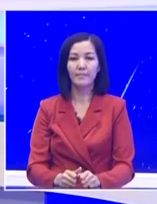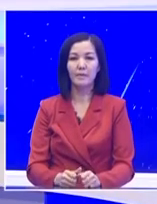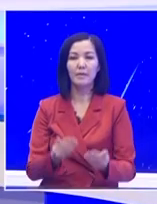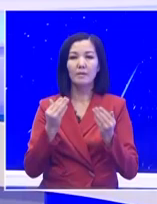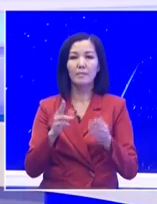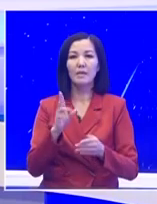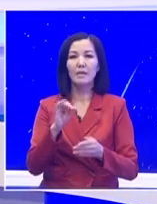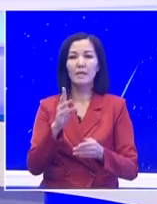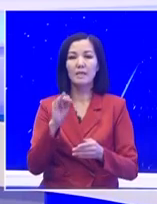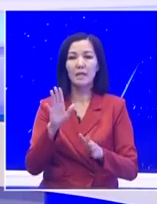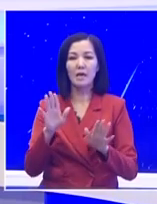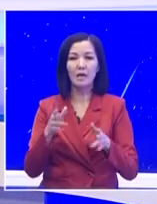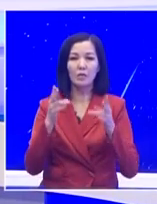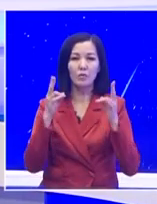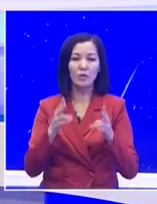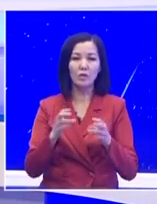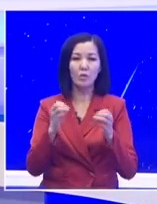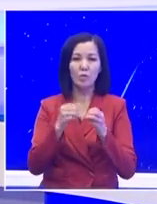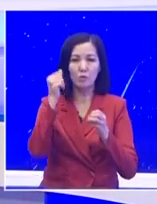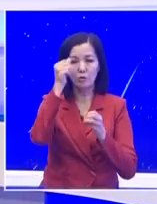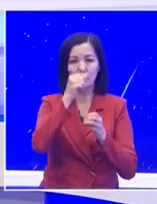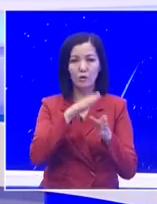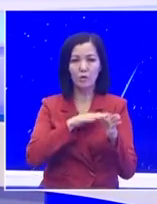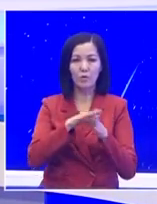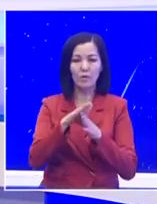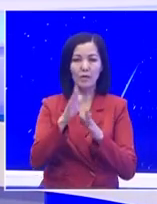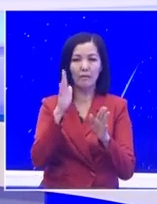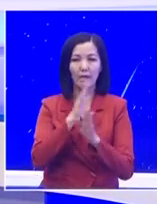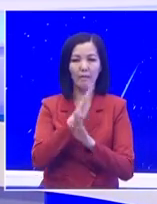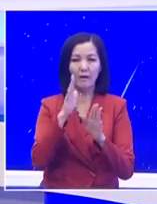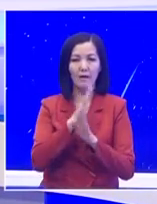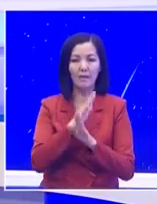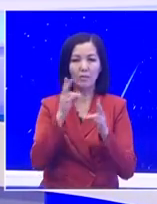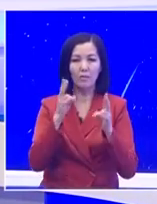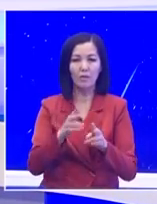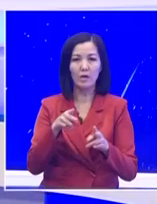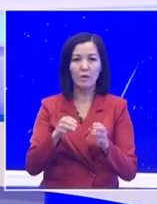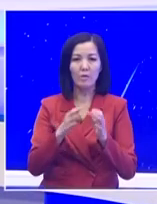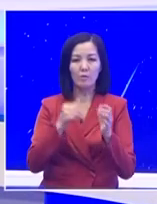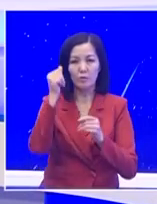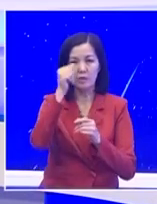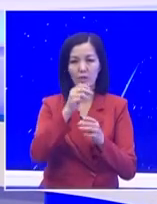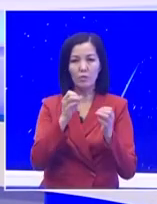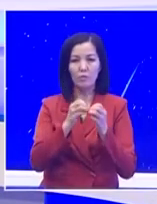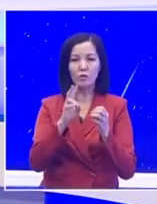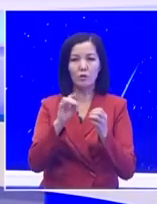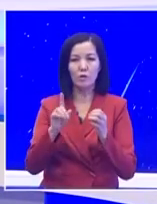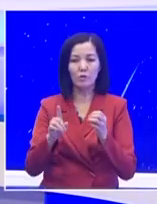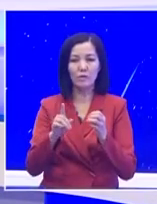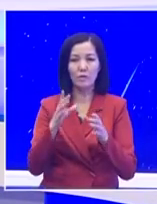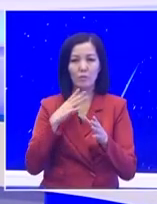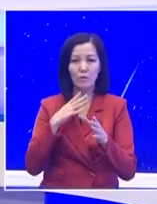Биыл Қызылағаш оқиғасына 10 жыл. Айтып келмейтін табиғаттың тосын апаты 2010 жылдың 10 наурызында болған